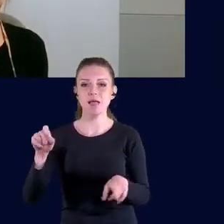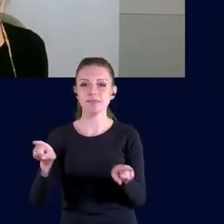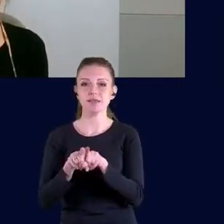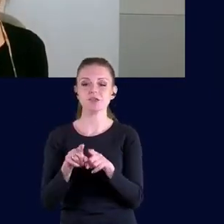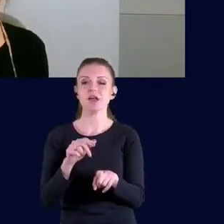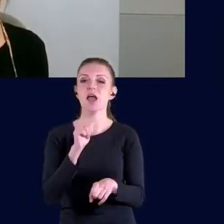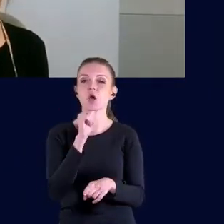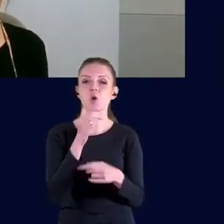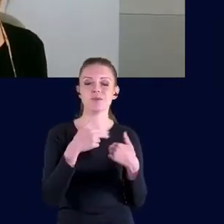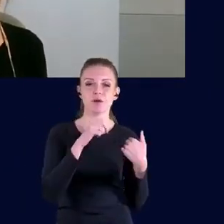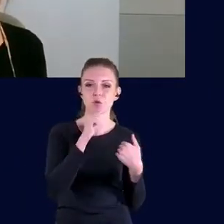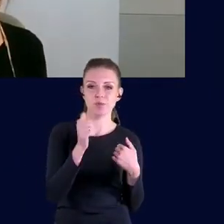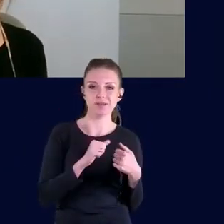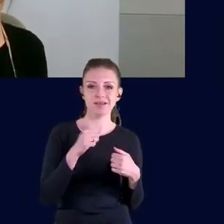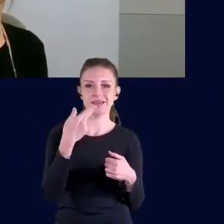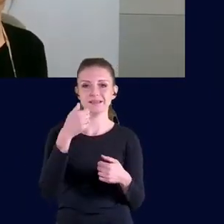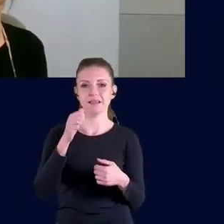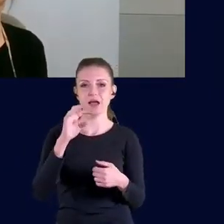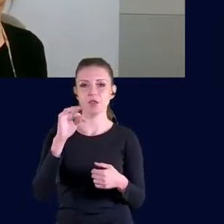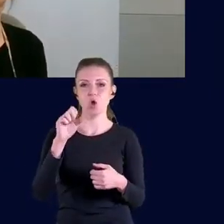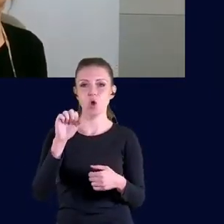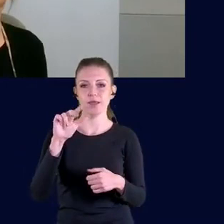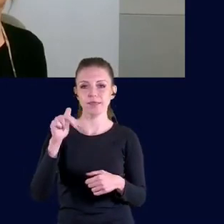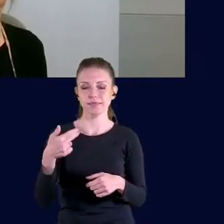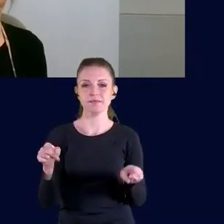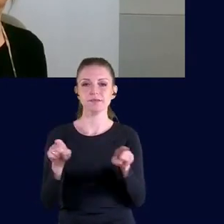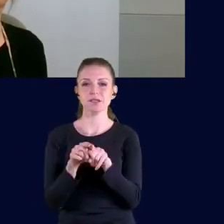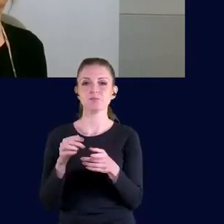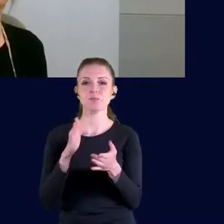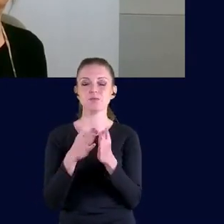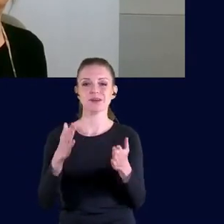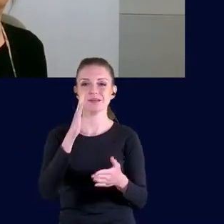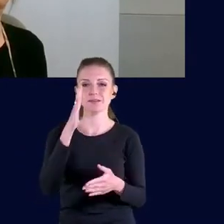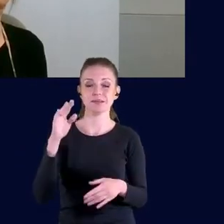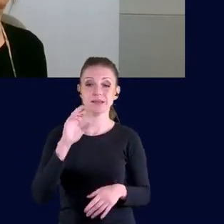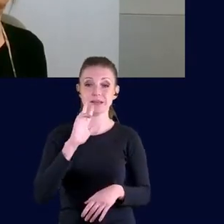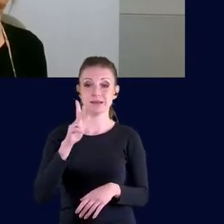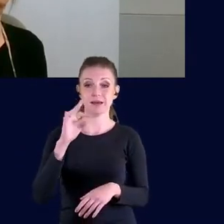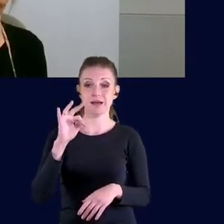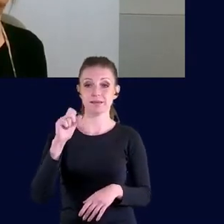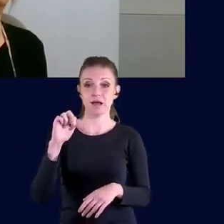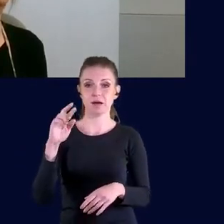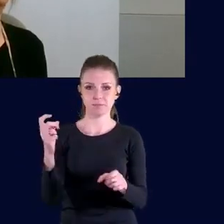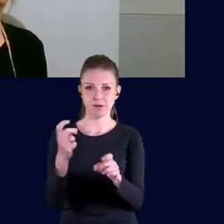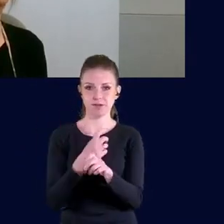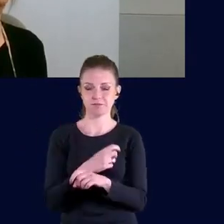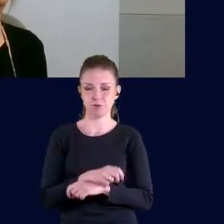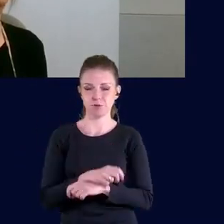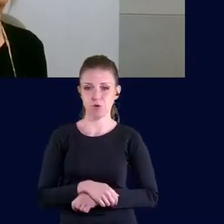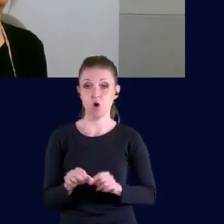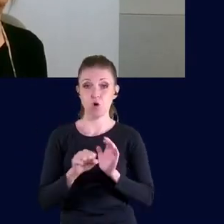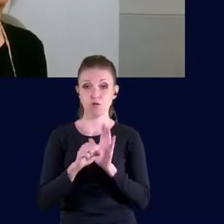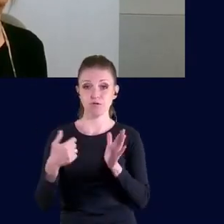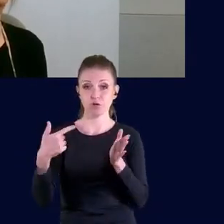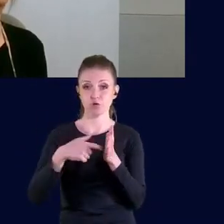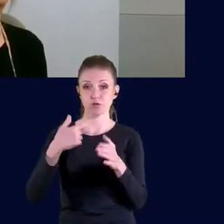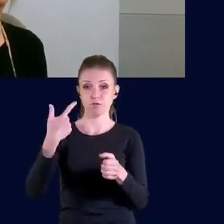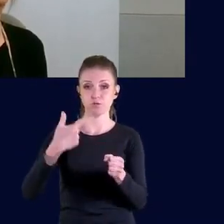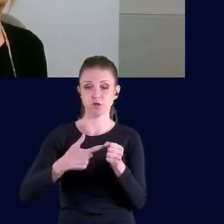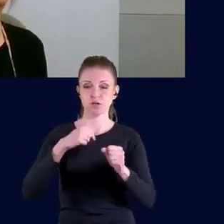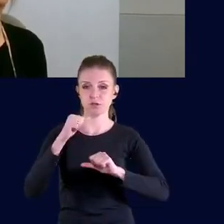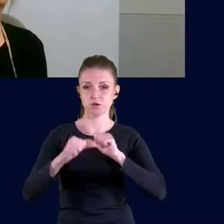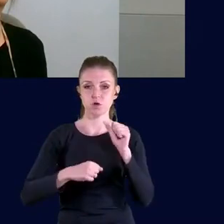Europejskiego w natolinie oraz bibliotece Narodowej kataru nawet a od 2020